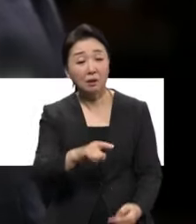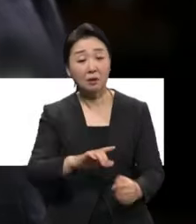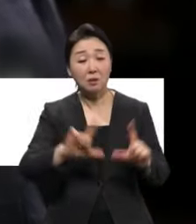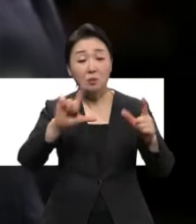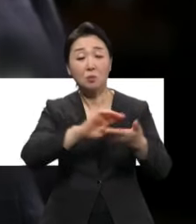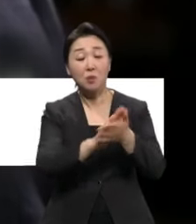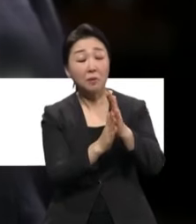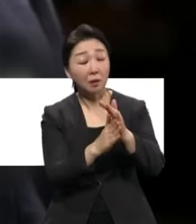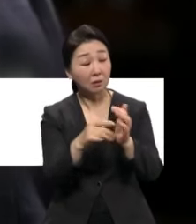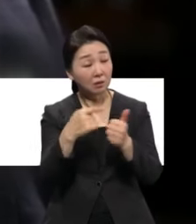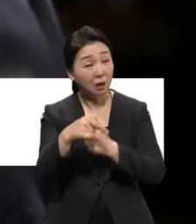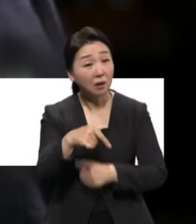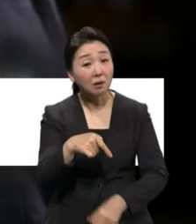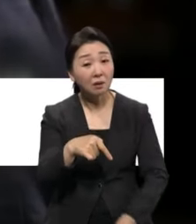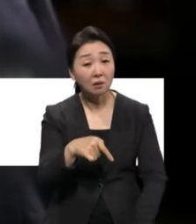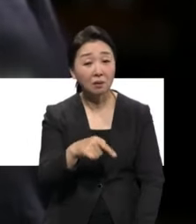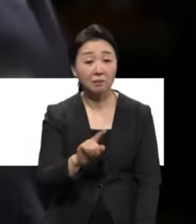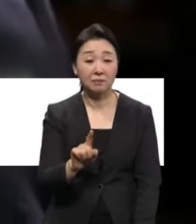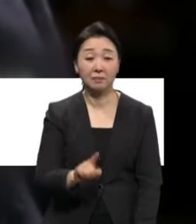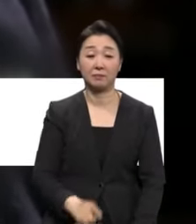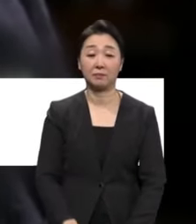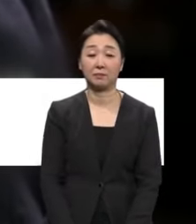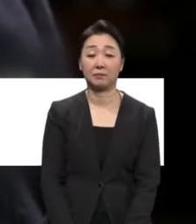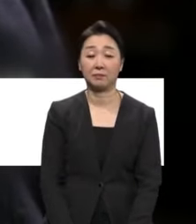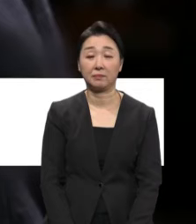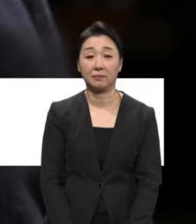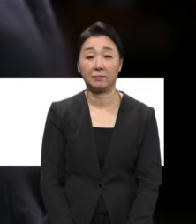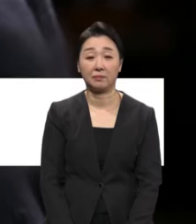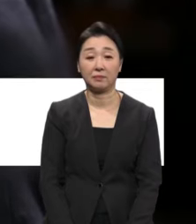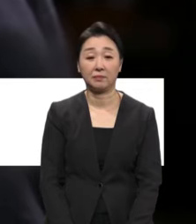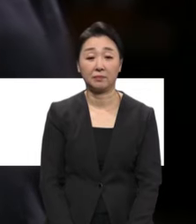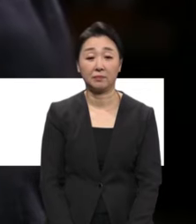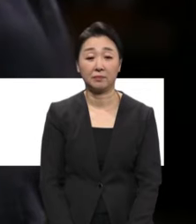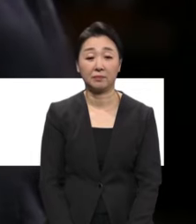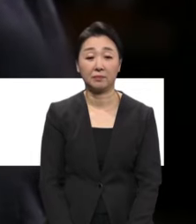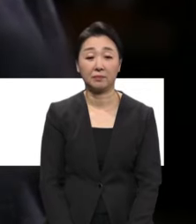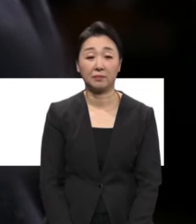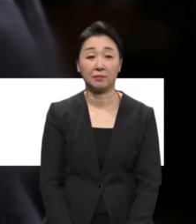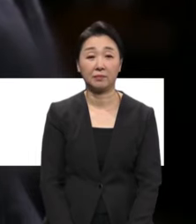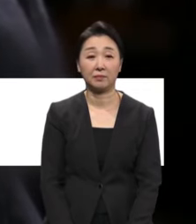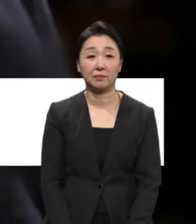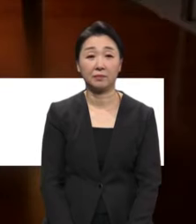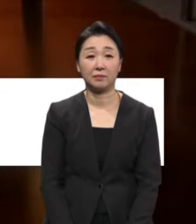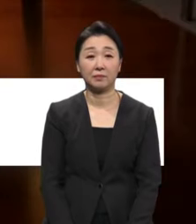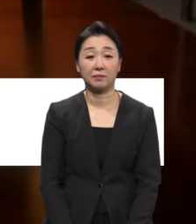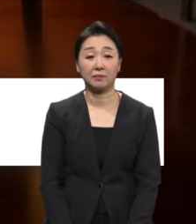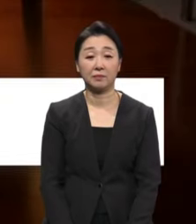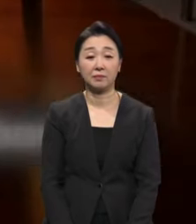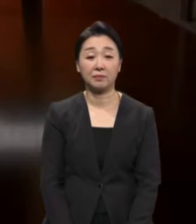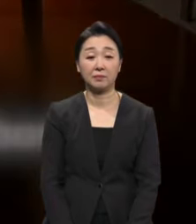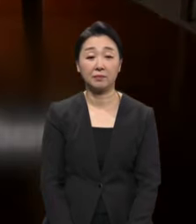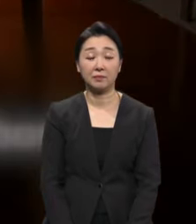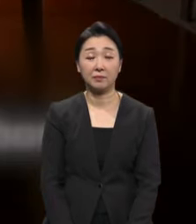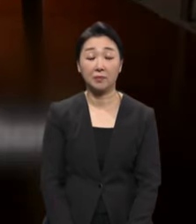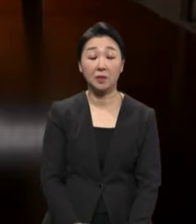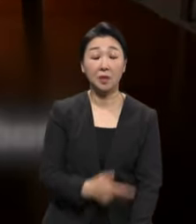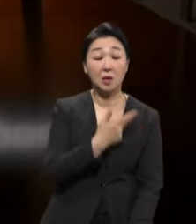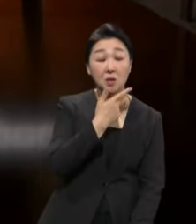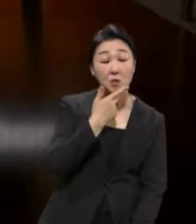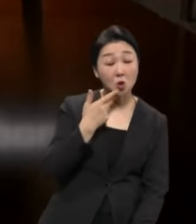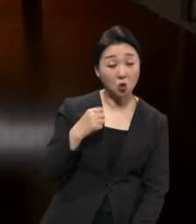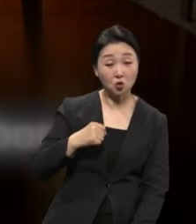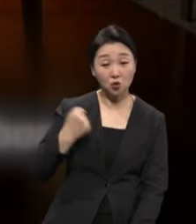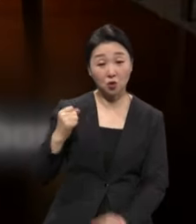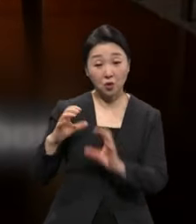give you the right to lecture us on climate change? I am going to lecture you on climate change. 영국과